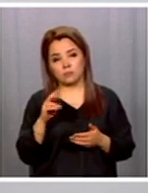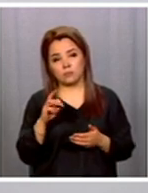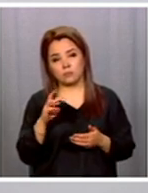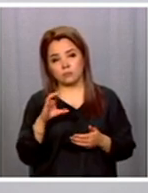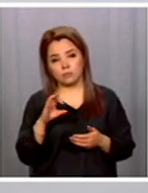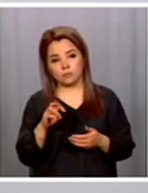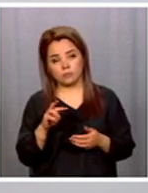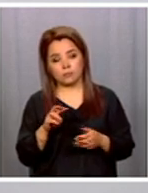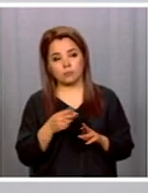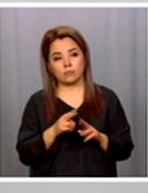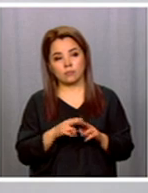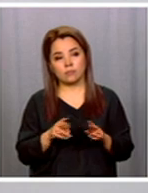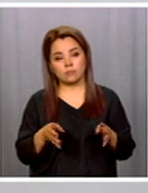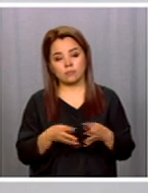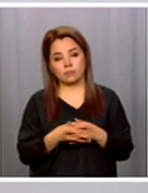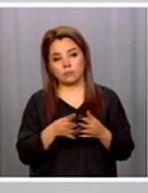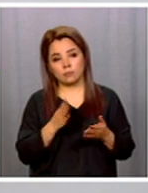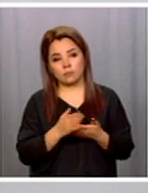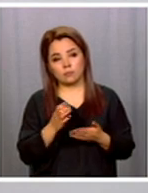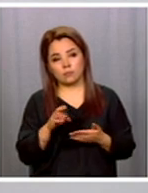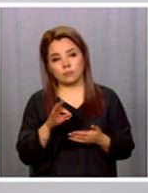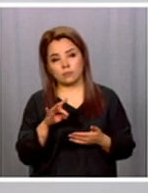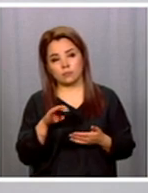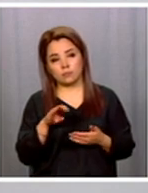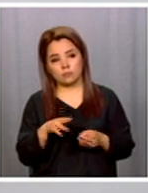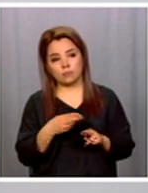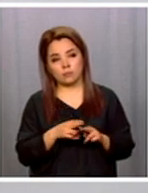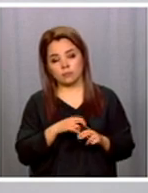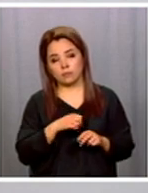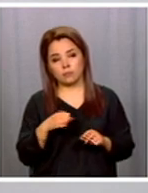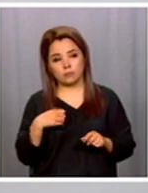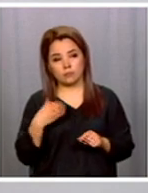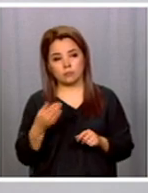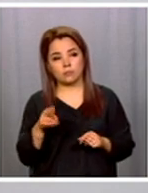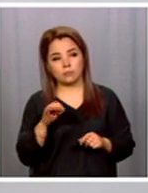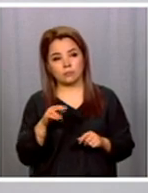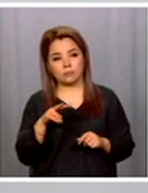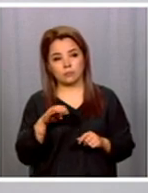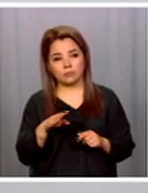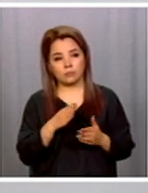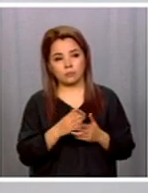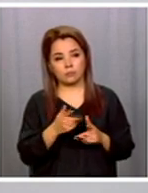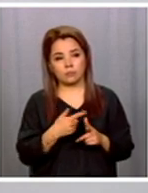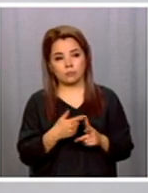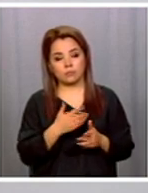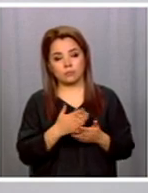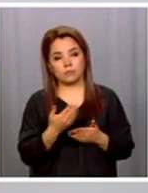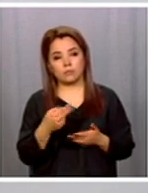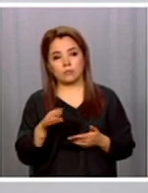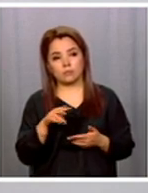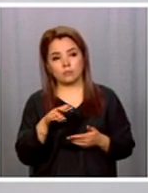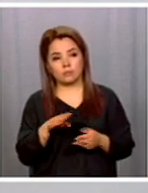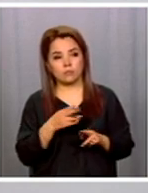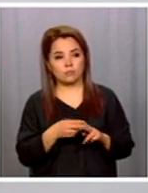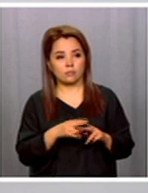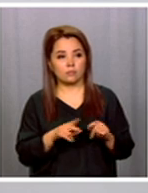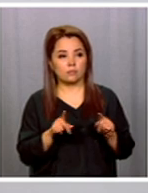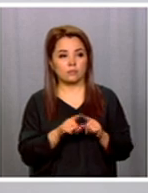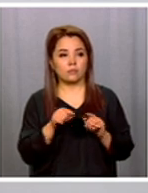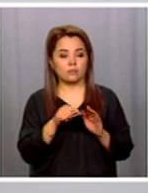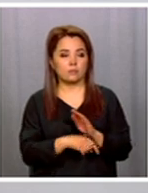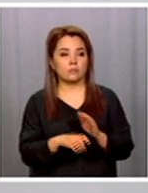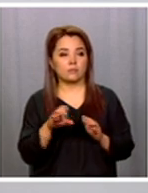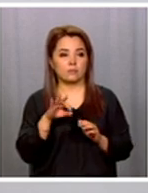келеді. Ал спорофиттің өзі олар диплоидты болады. Ал диплоидты спорофиттің ішіндегі